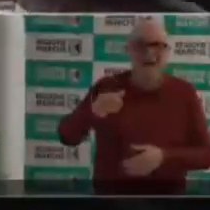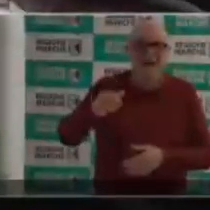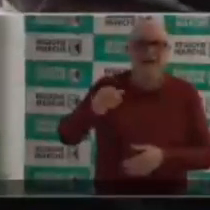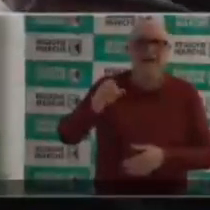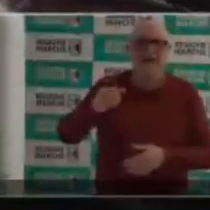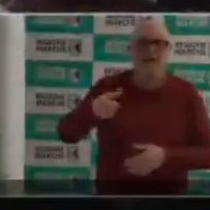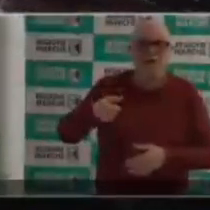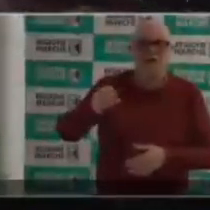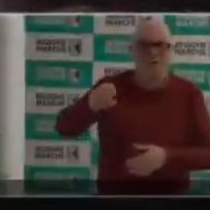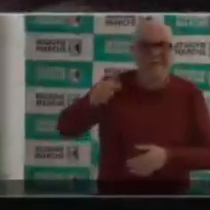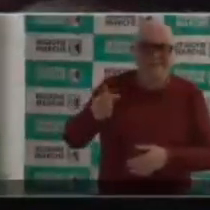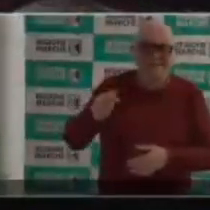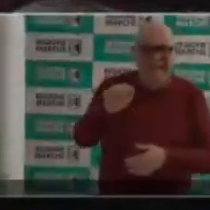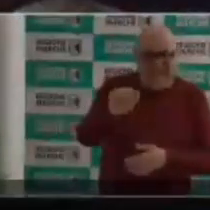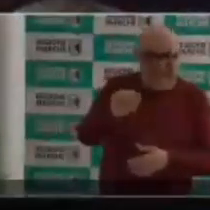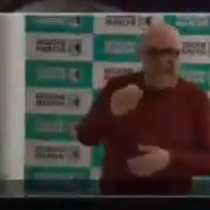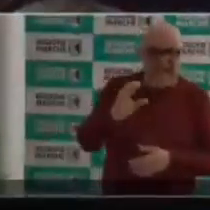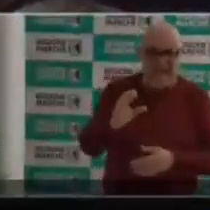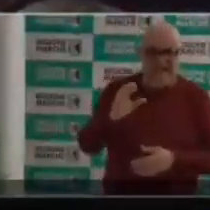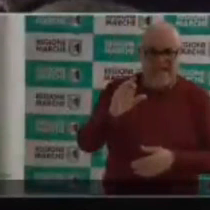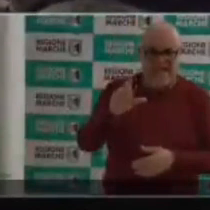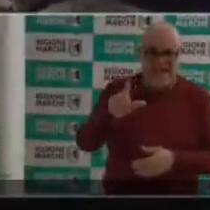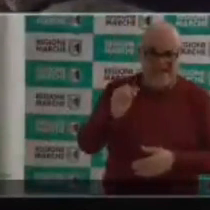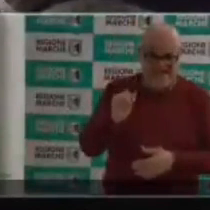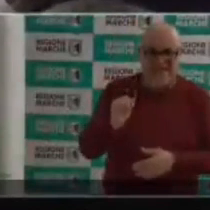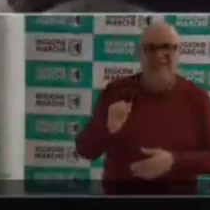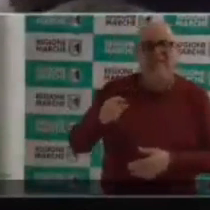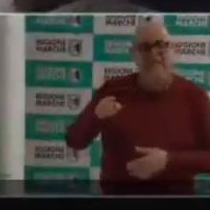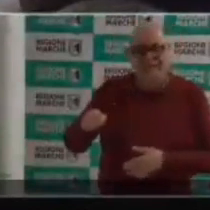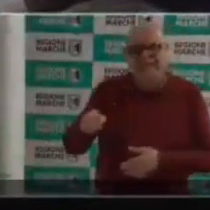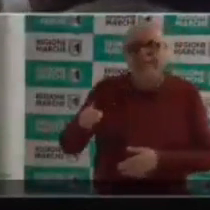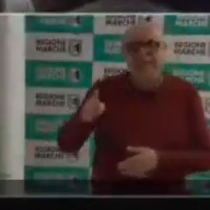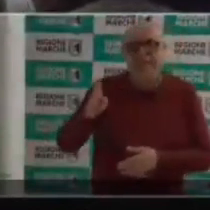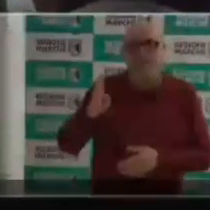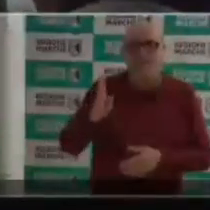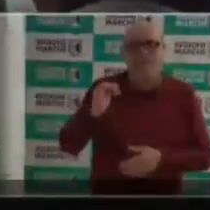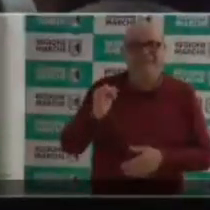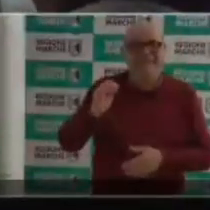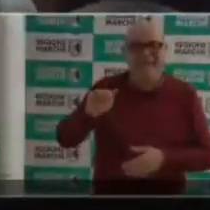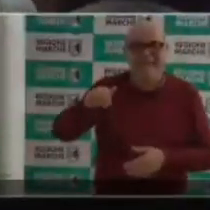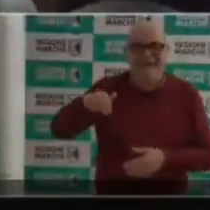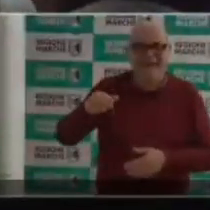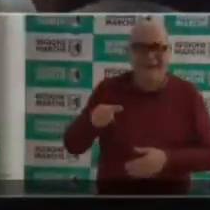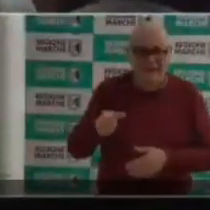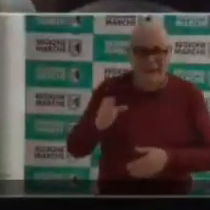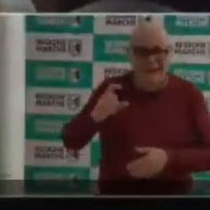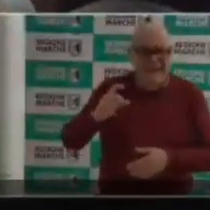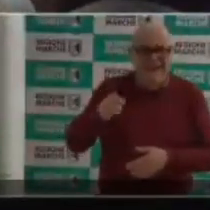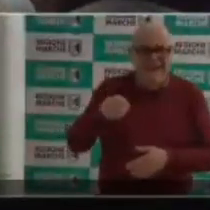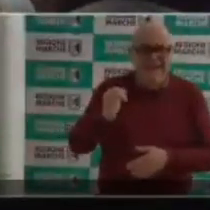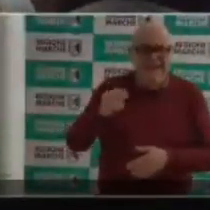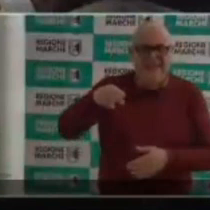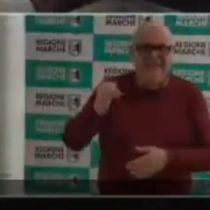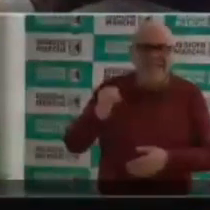che rappresentano qui due tra le più grandi reti sul nostro territorio, che fanno parte della rete, ma che